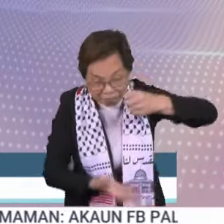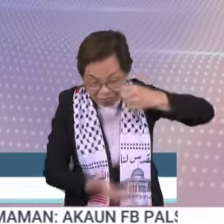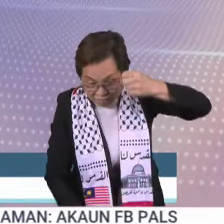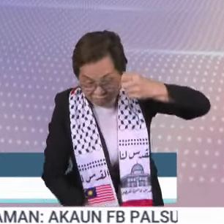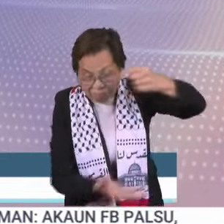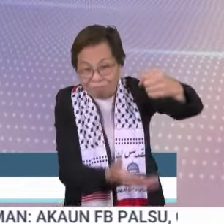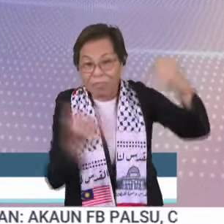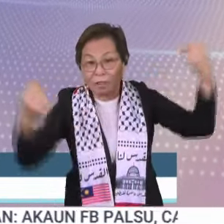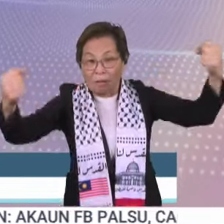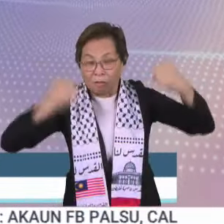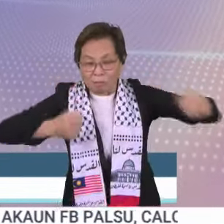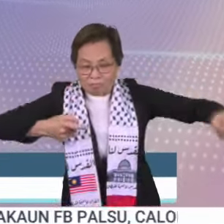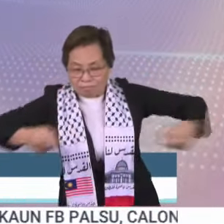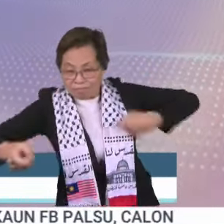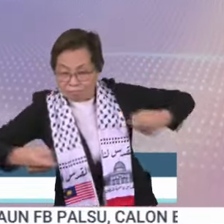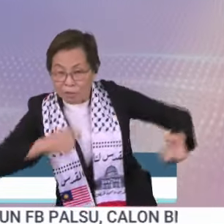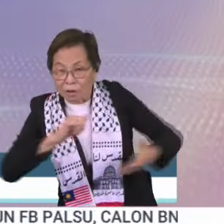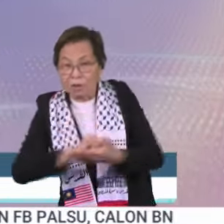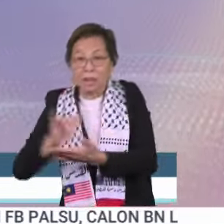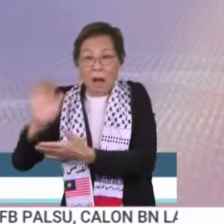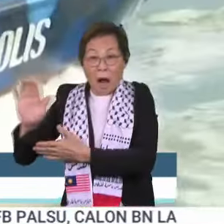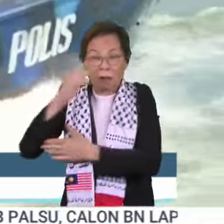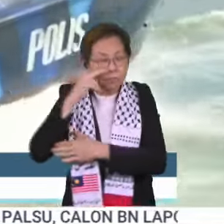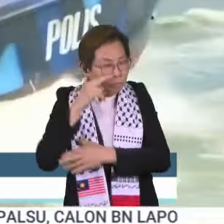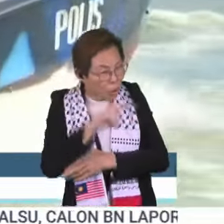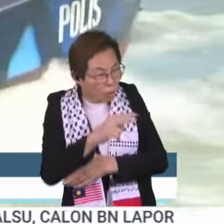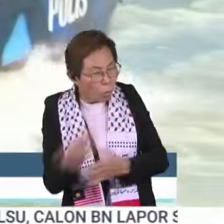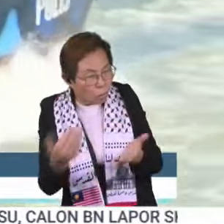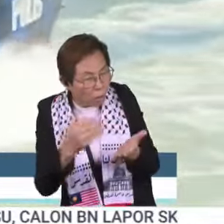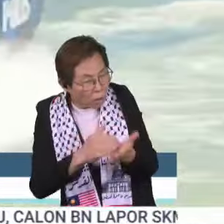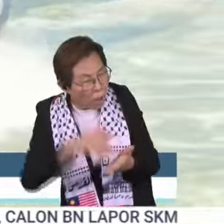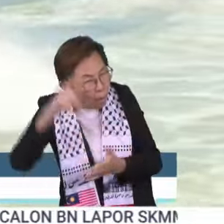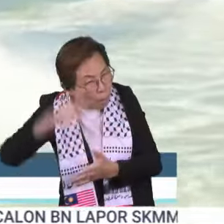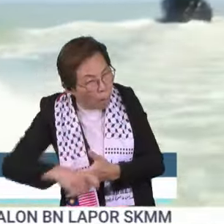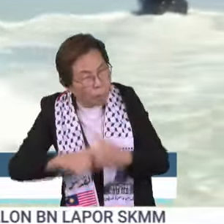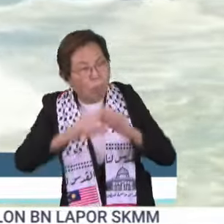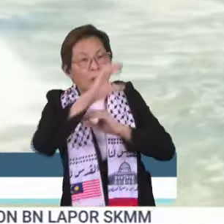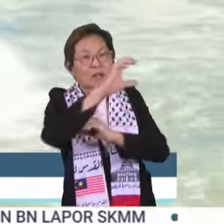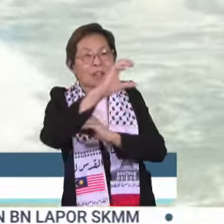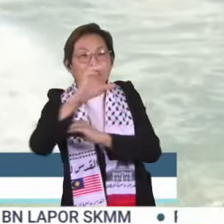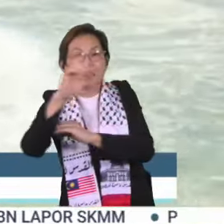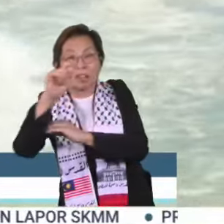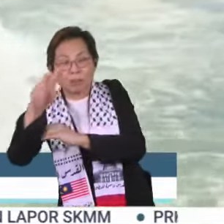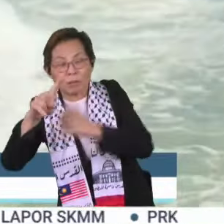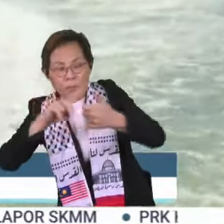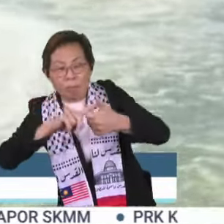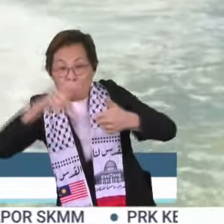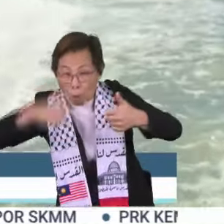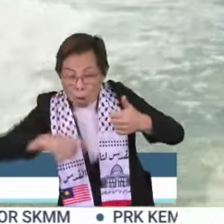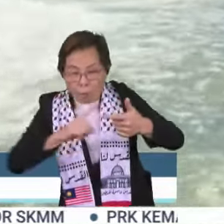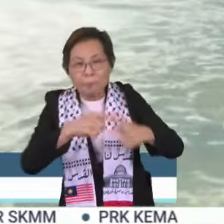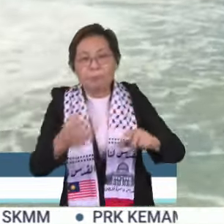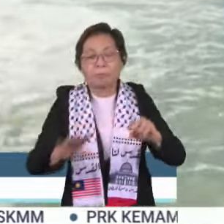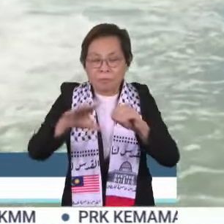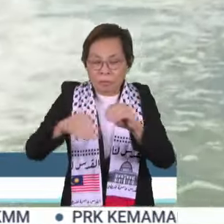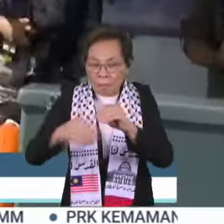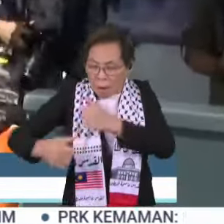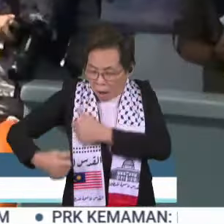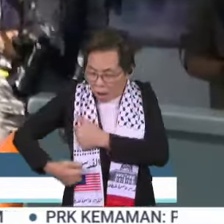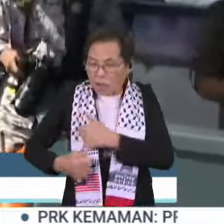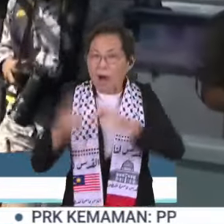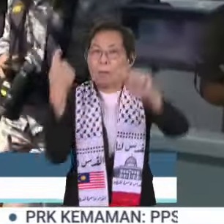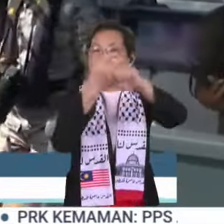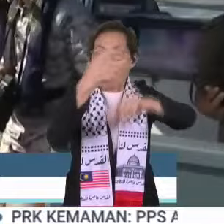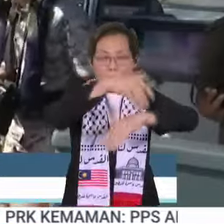memperkasa kawalan tersebut pihaknya akan melihat semula keperluan kamera litar tertutup CCTV penambahan Anggota atau